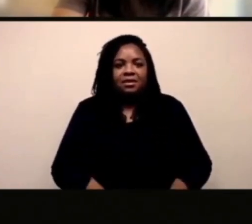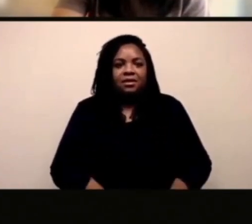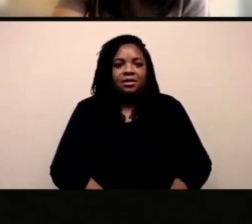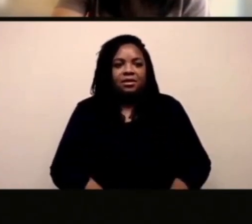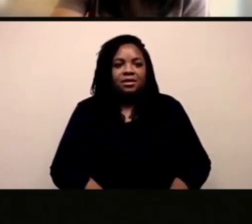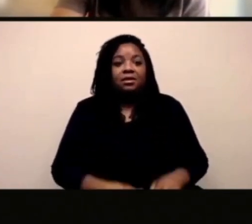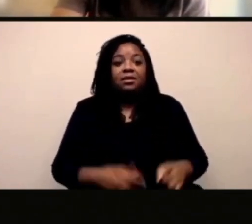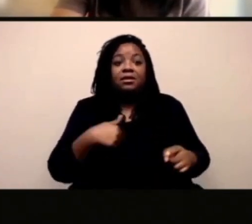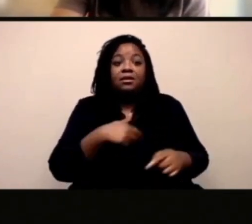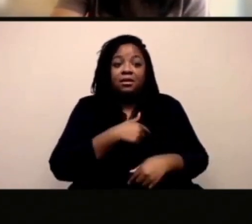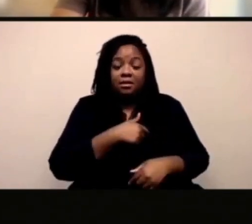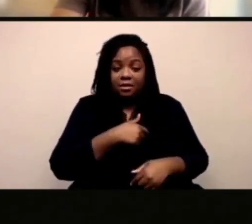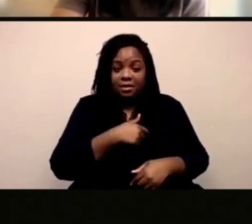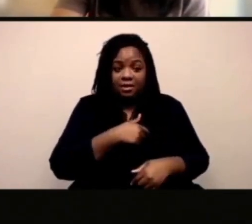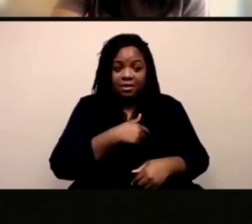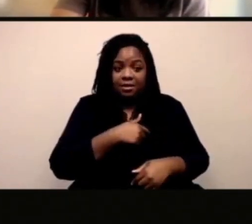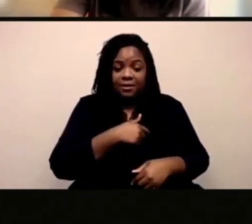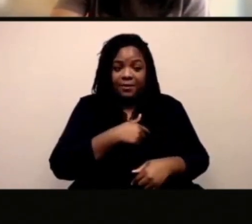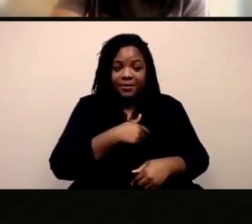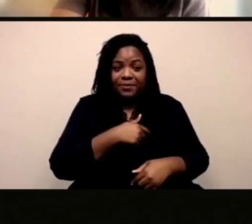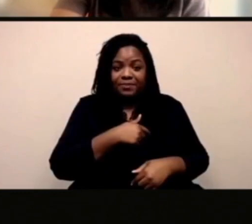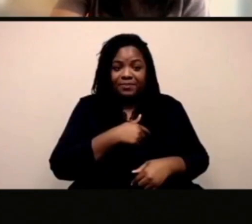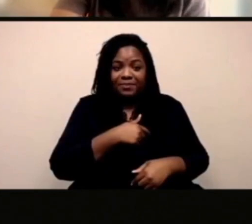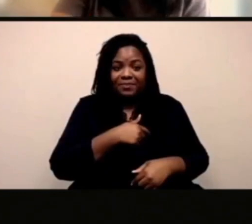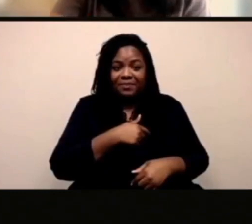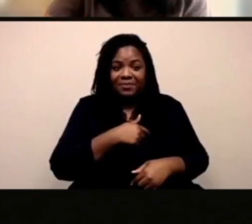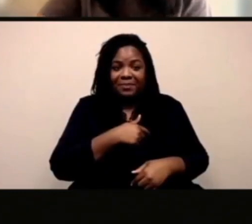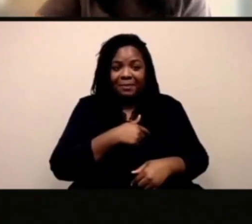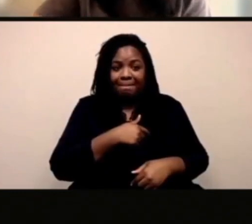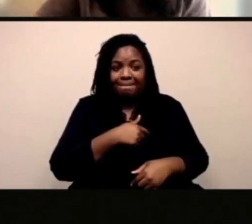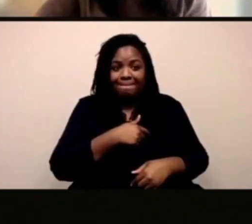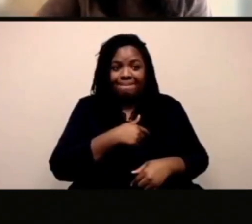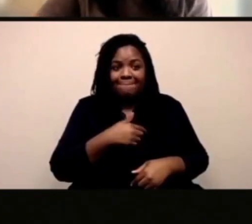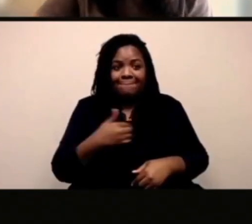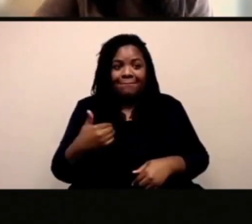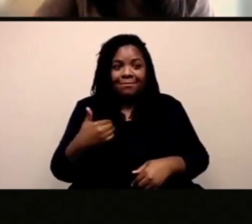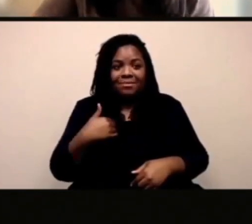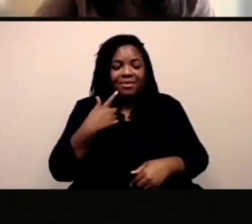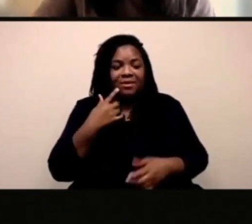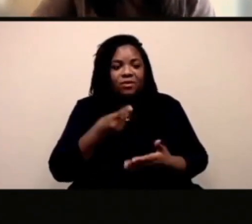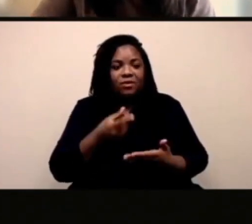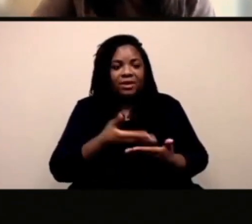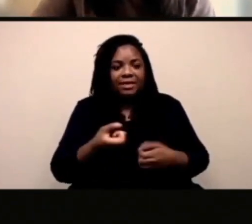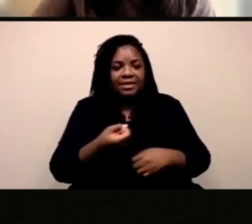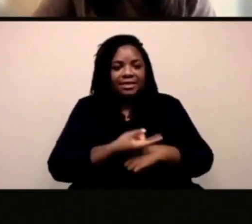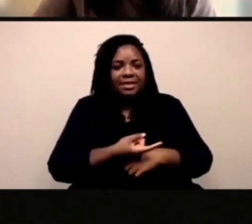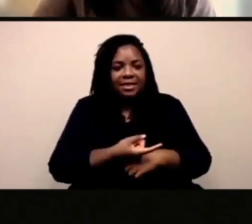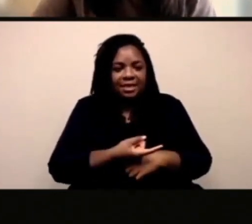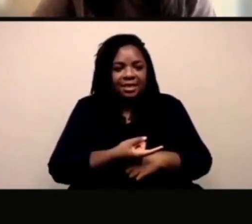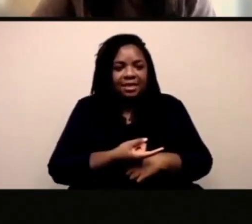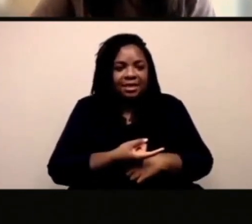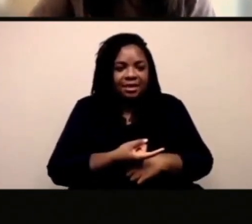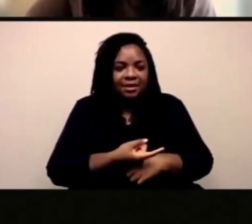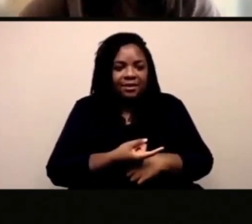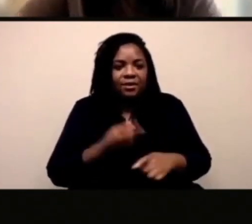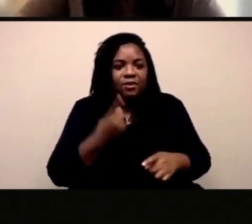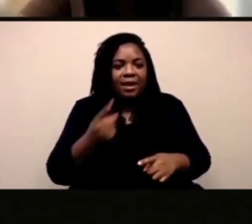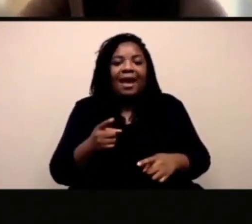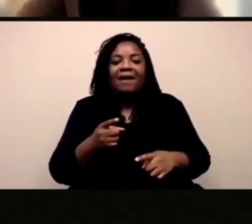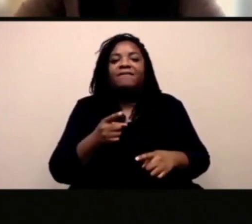一緒にいますはい皆さんこんにちは耳と申しますスクラッチ財団の後デザイナーです